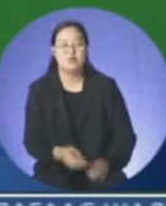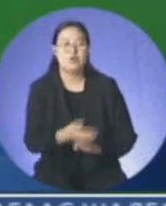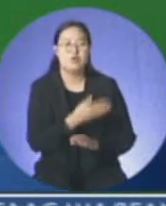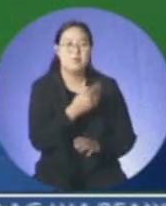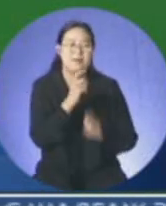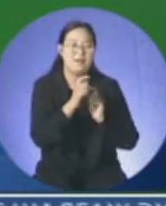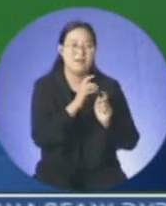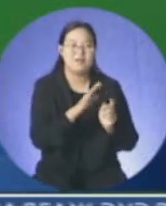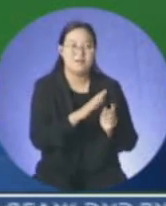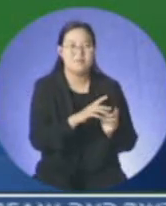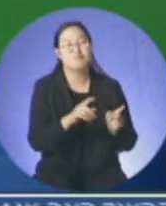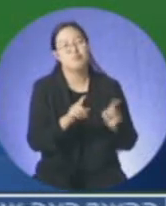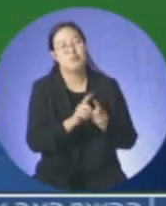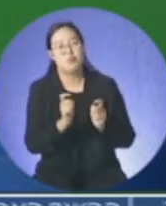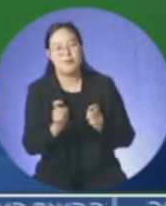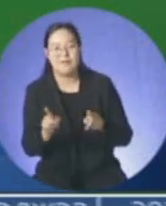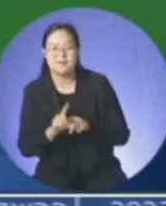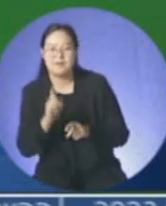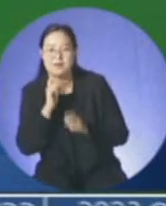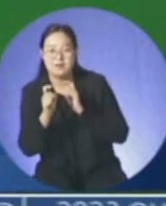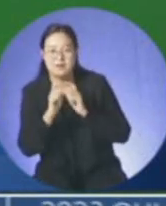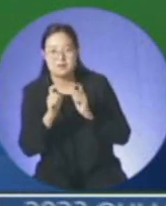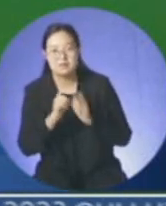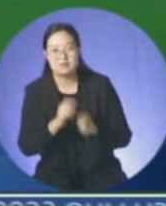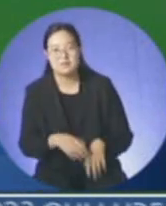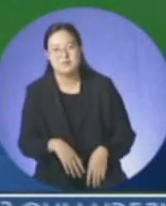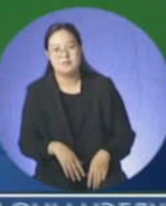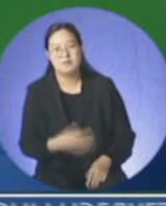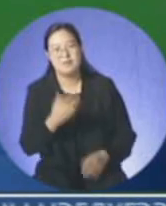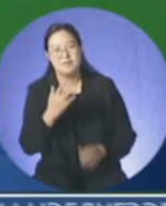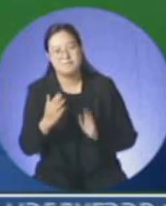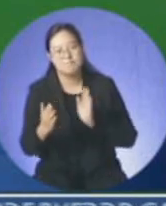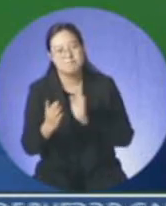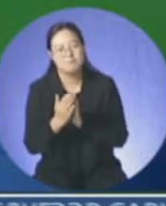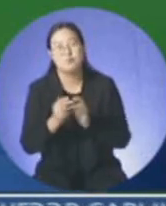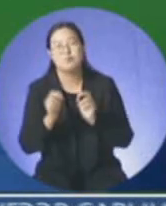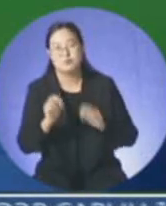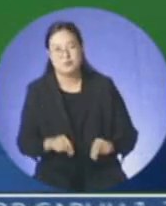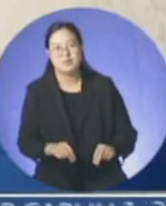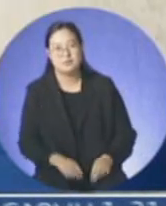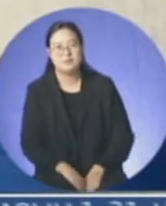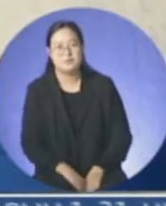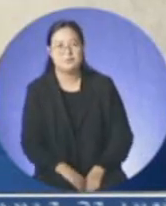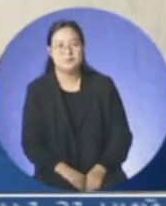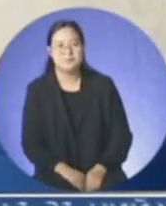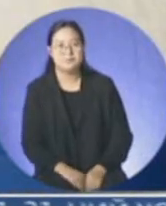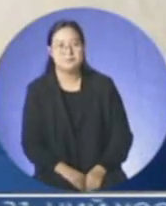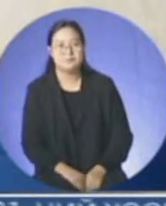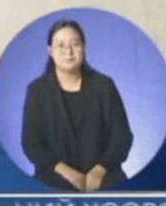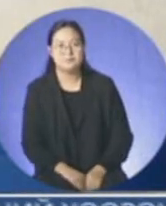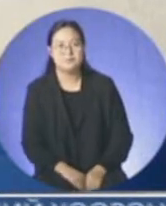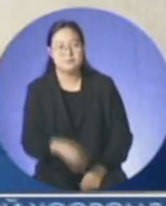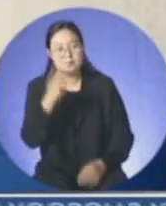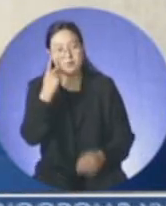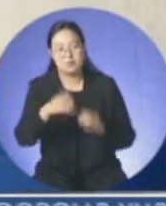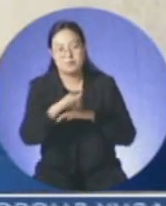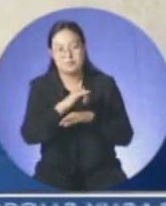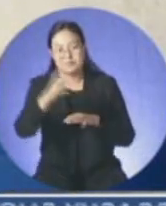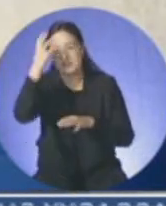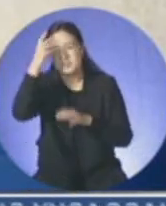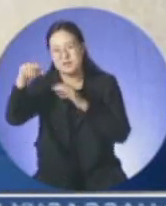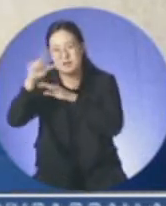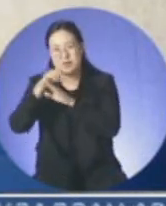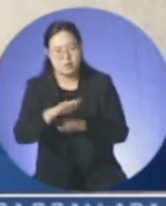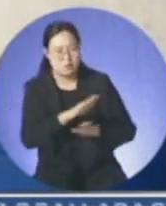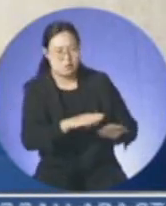байсан шиг хэрсэж илүү гоё ер нь таарч ер нь хатамд батнаасан даа ер нь. За Монгол Улсын Засгийн газар хүүхдийн